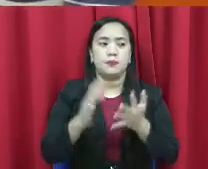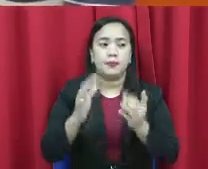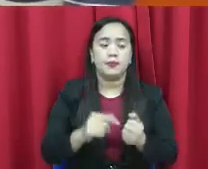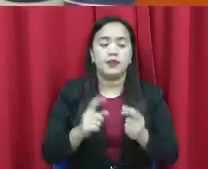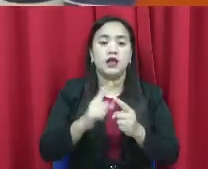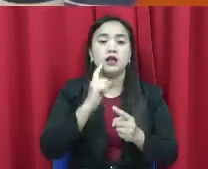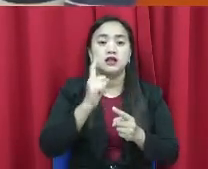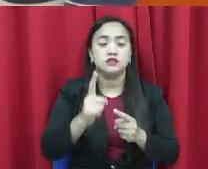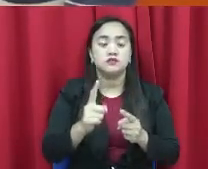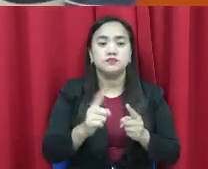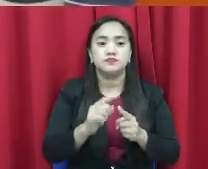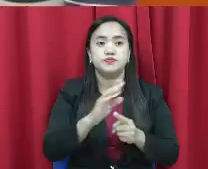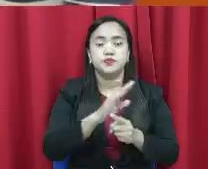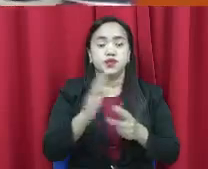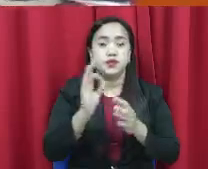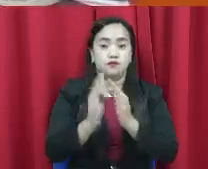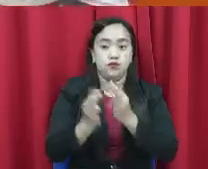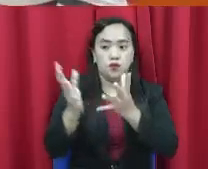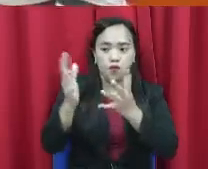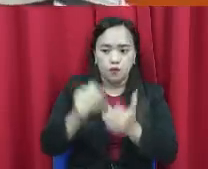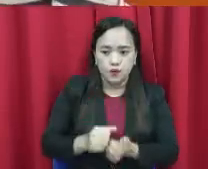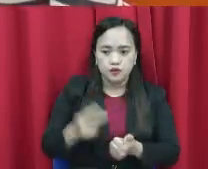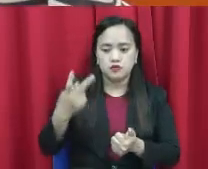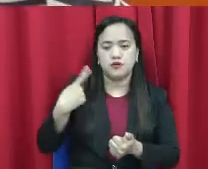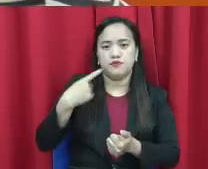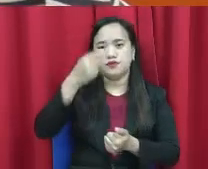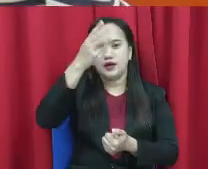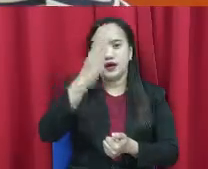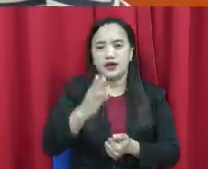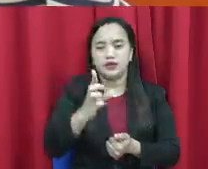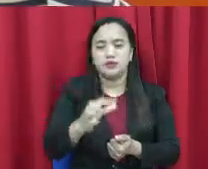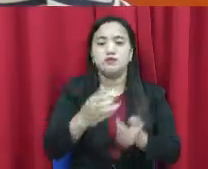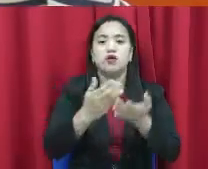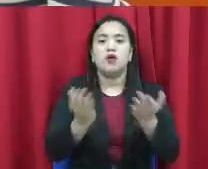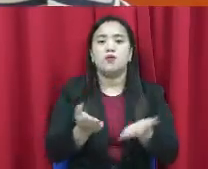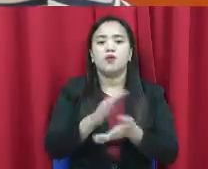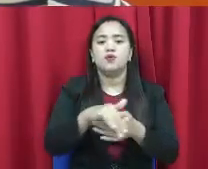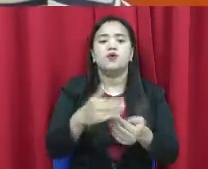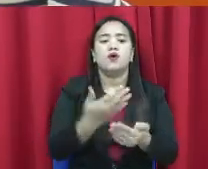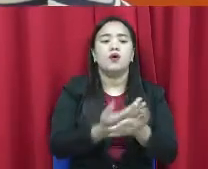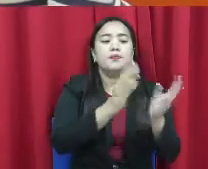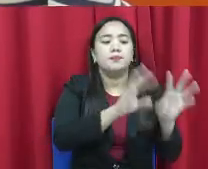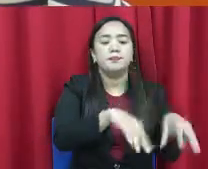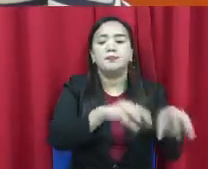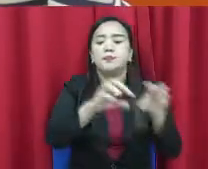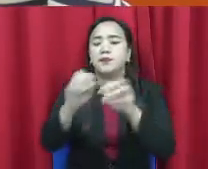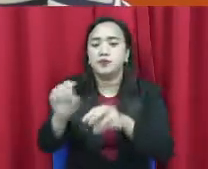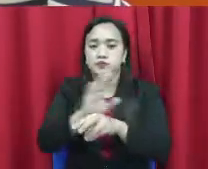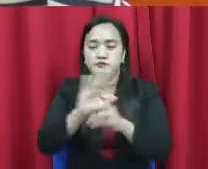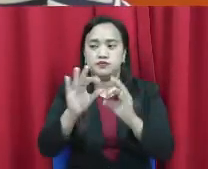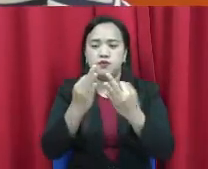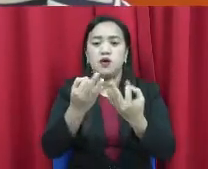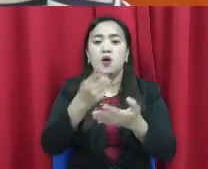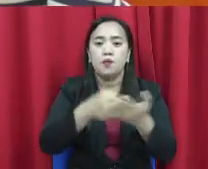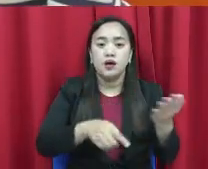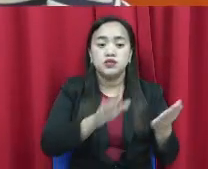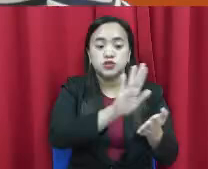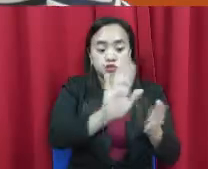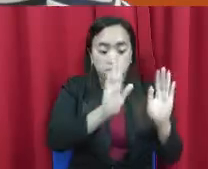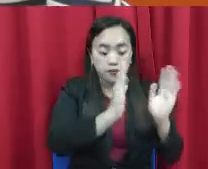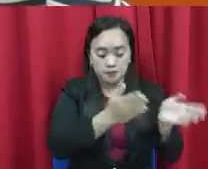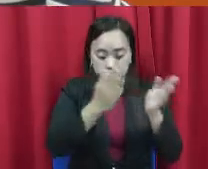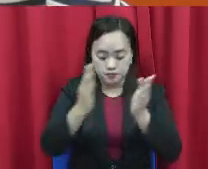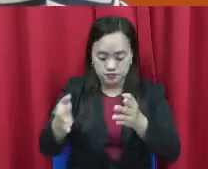pamilya Gusto mo ng godly family Saan mo dinadala yung pamilya mo Anong naging plano mo sa pamilya mo kaya nga sabi ko